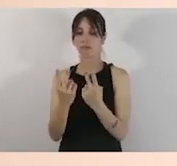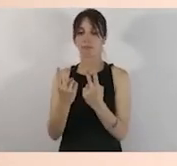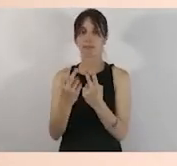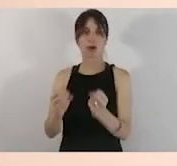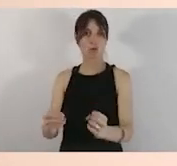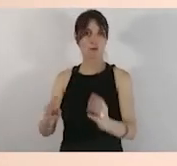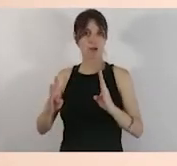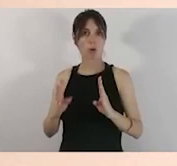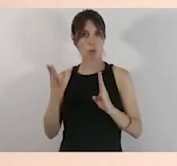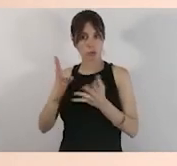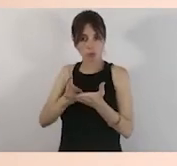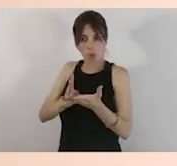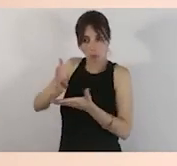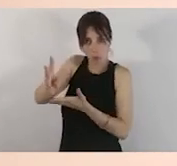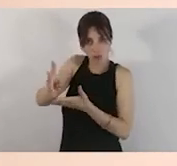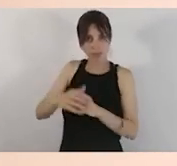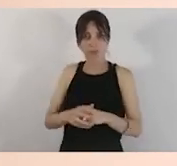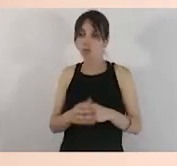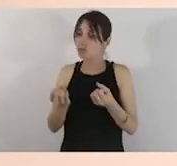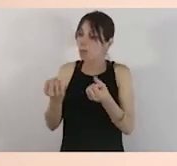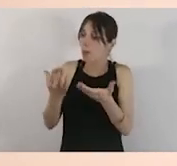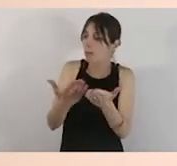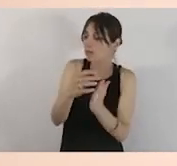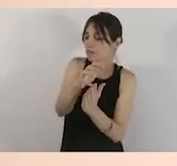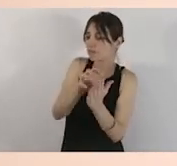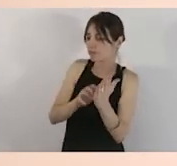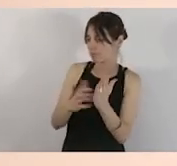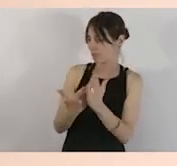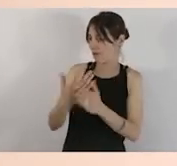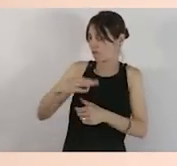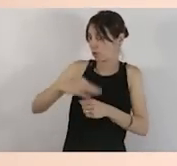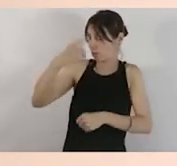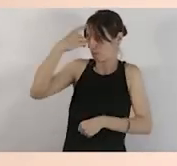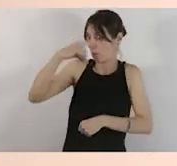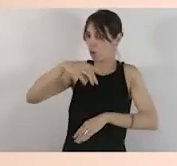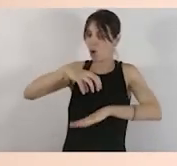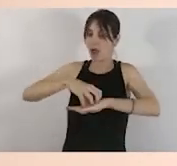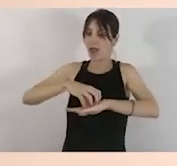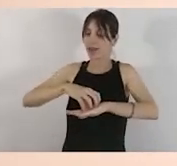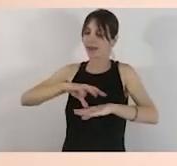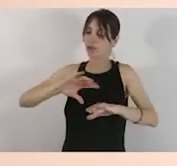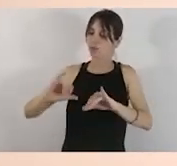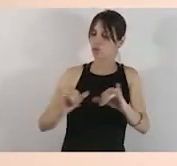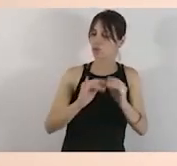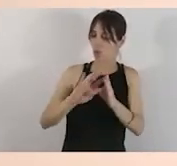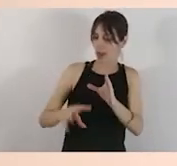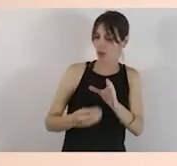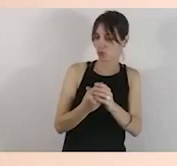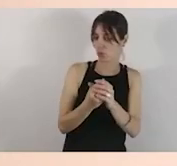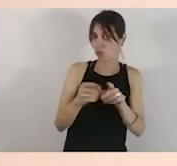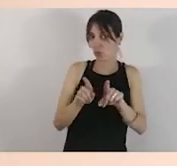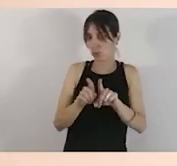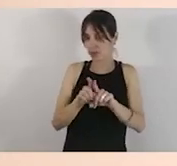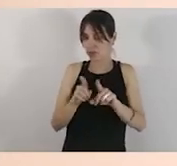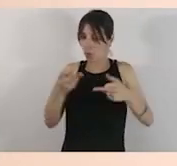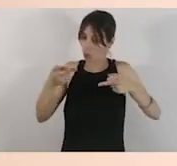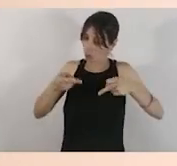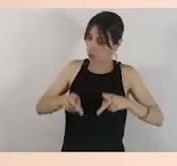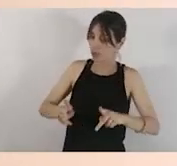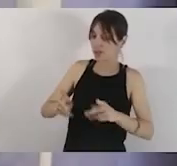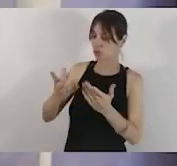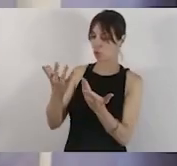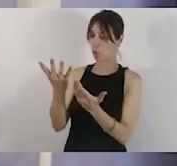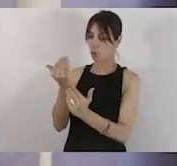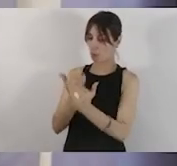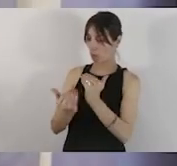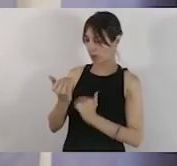favorablement à la création de ces aires de jeu inclusives et approuver donc l'affectation de cette autorisation de programme. Je